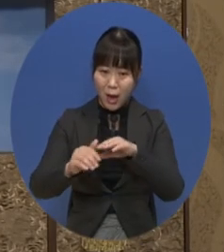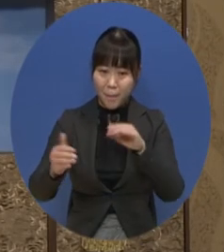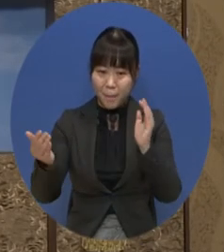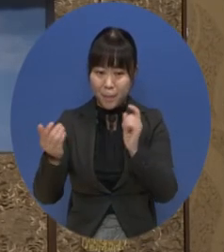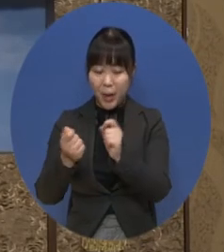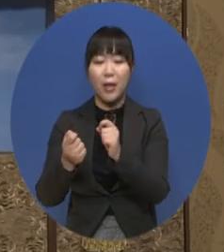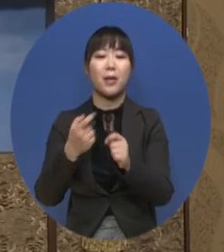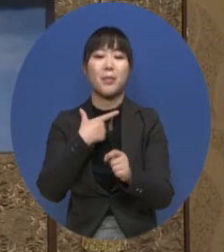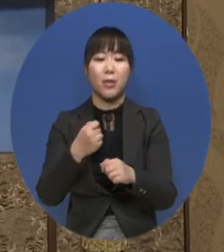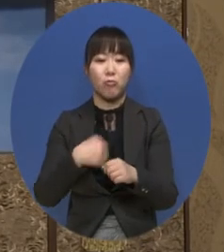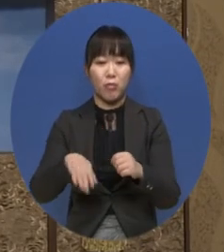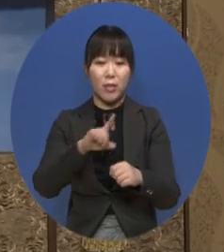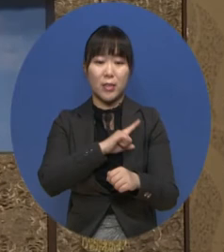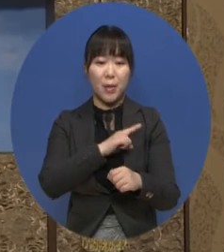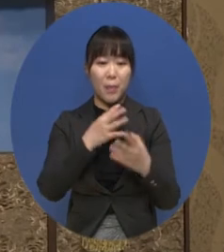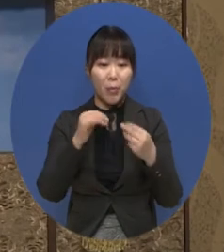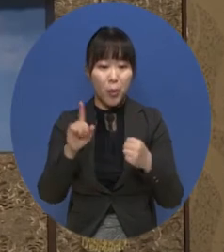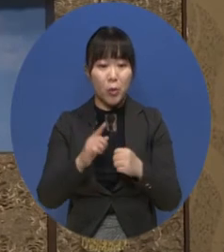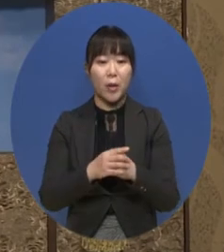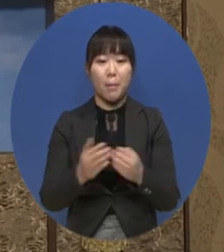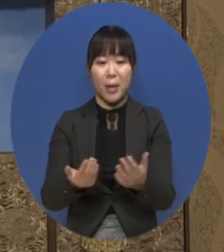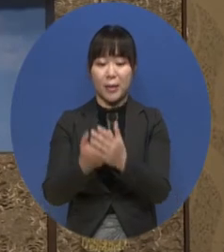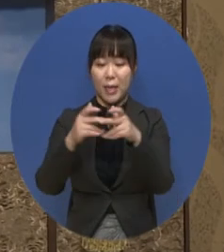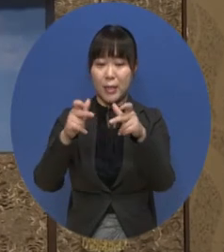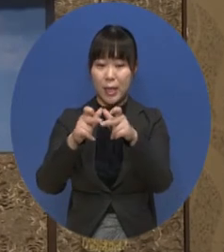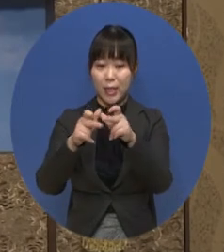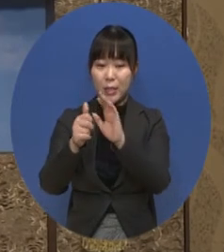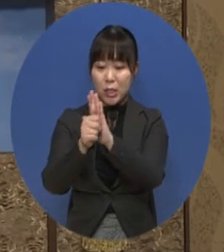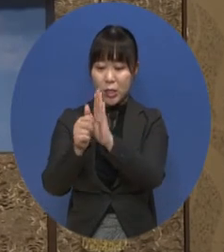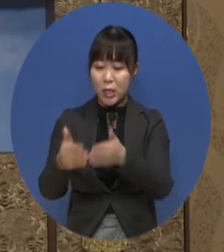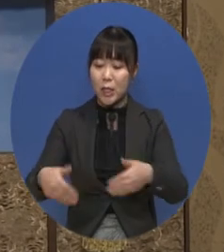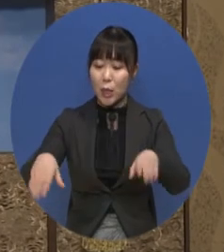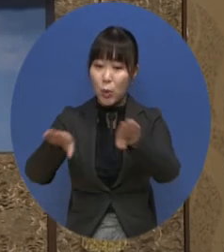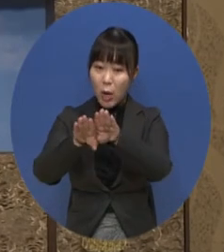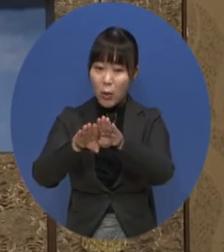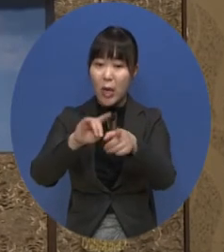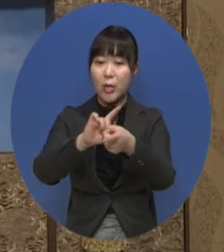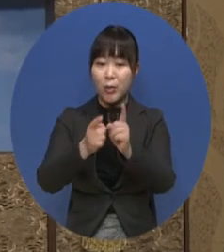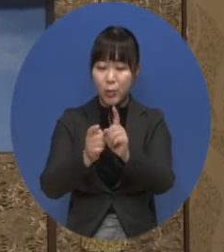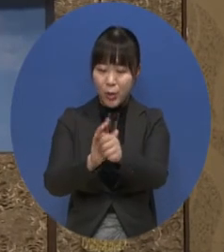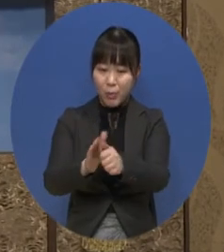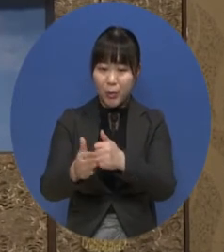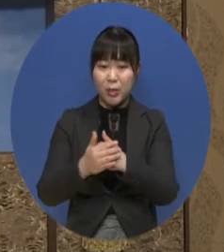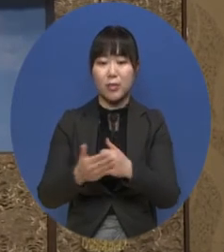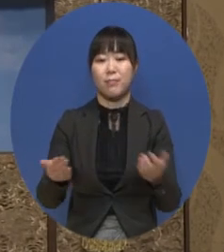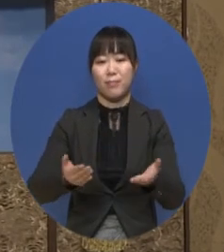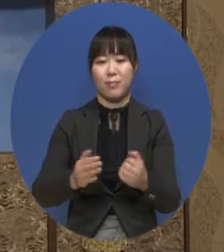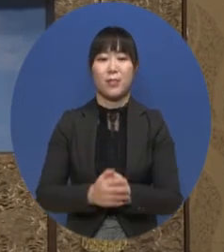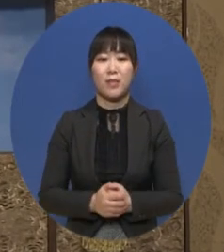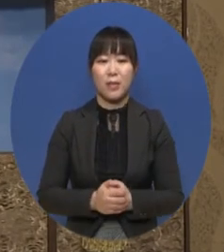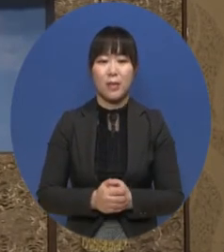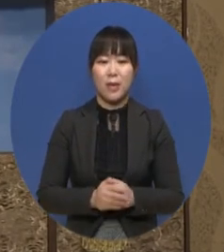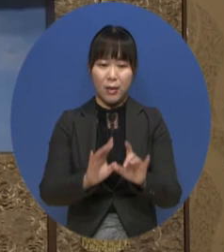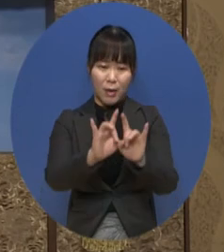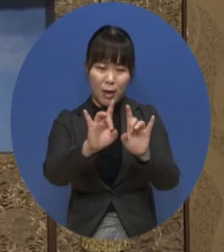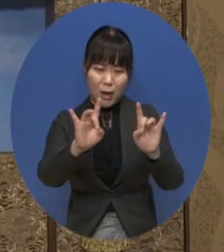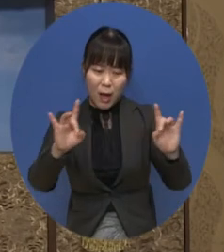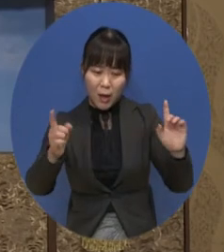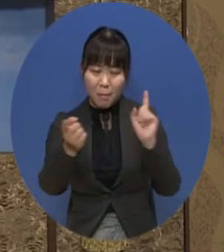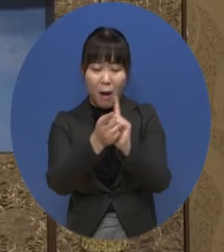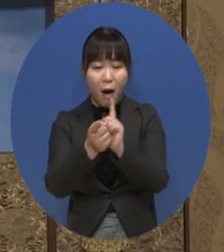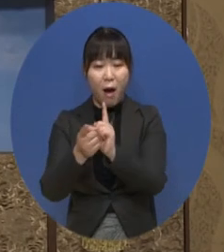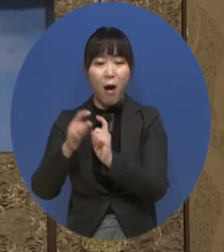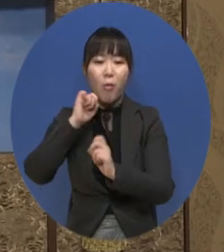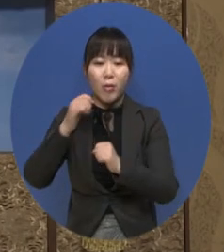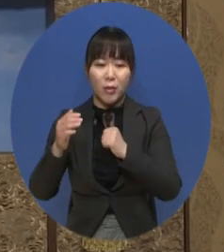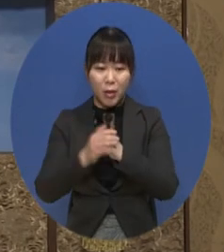많이 하는 거는 발달장애인을 지원하는 기관과 협력을 해서 일하는 거거든요. 네. 저희가 개인 개인을 만나기는 어렵기